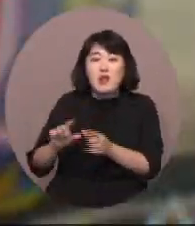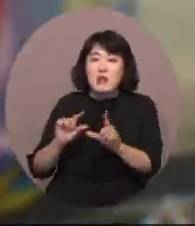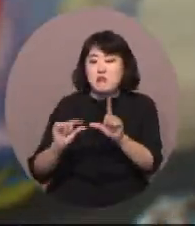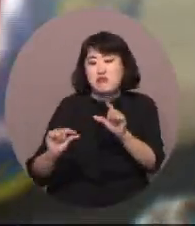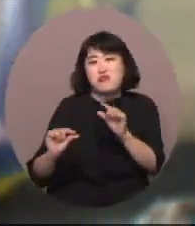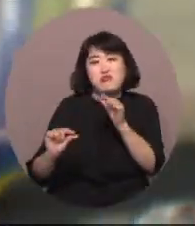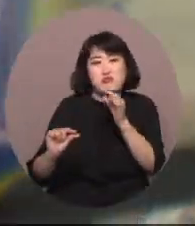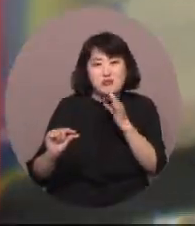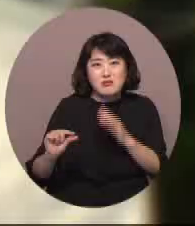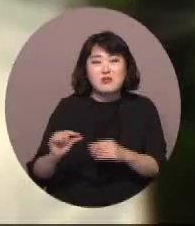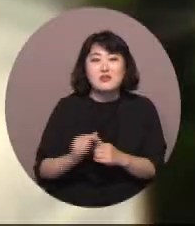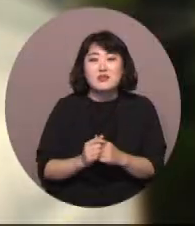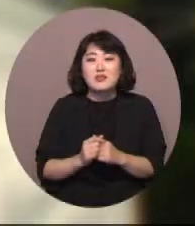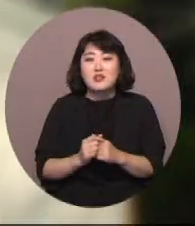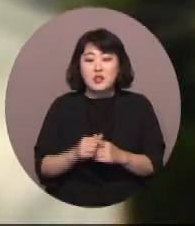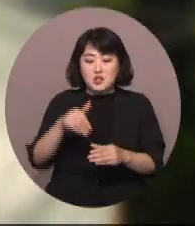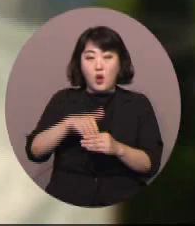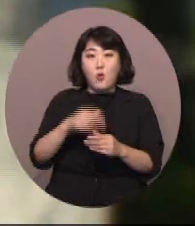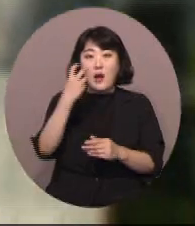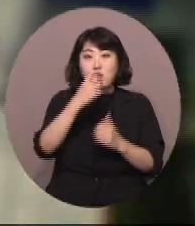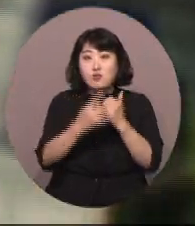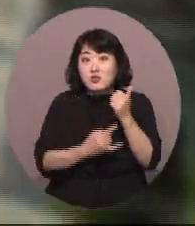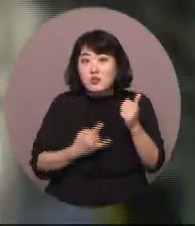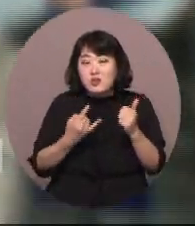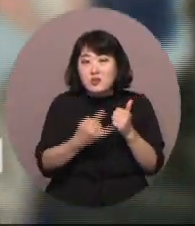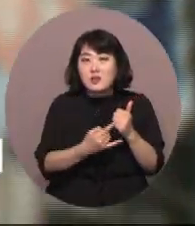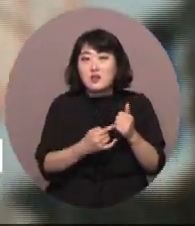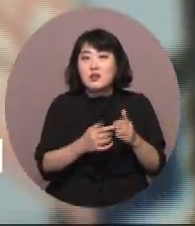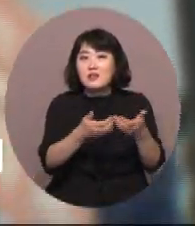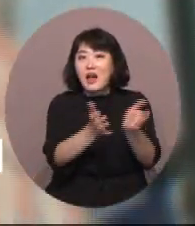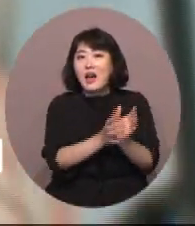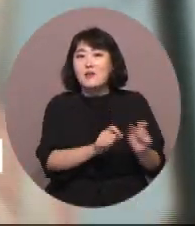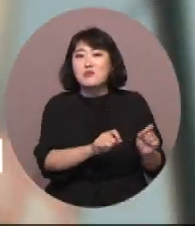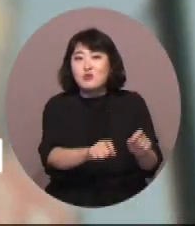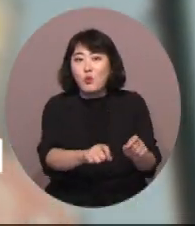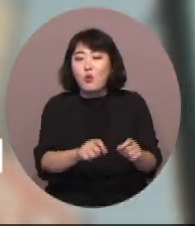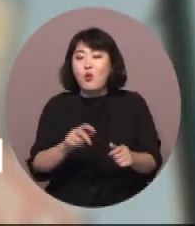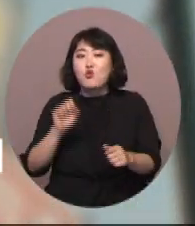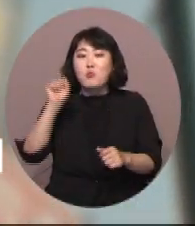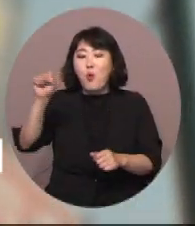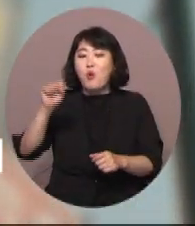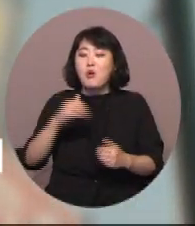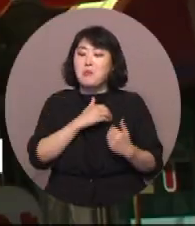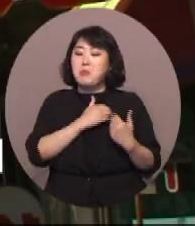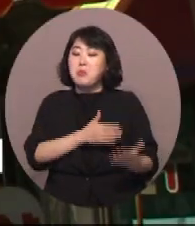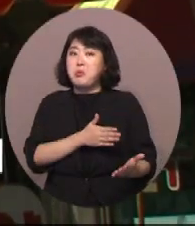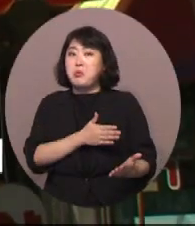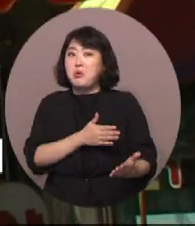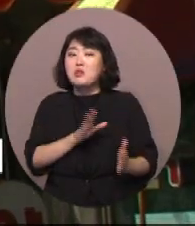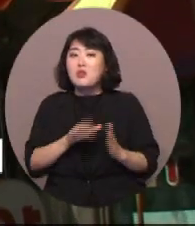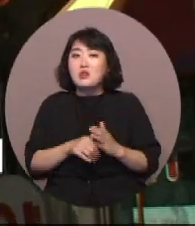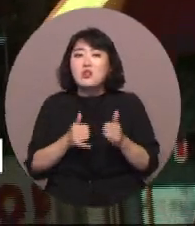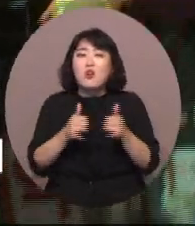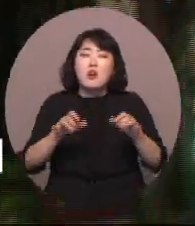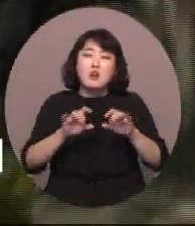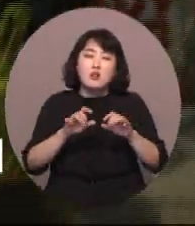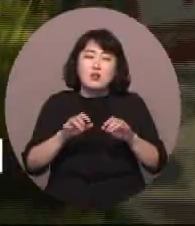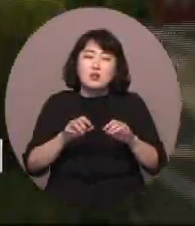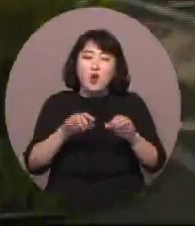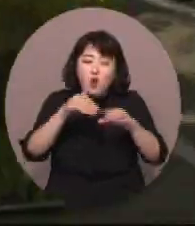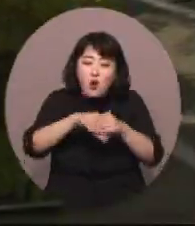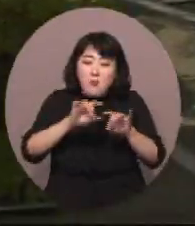불과합니다. 선관위는 게시한 정당에 미루고 정당과 후보들은 나몰라라 하는 사이 선거 때마다